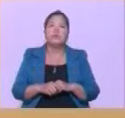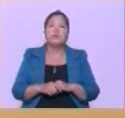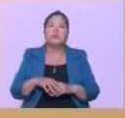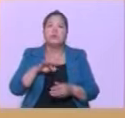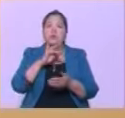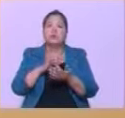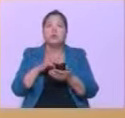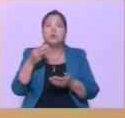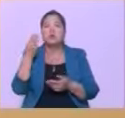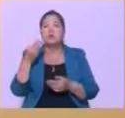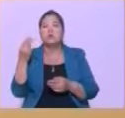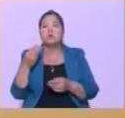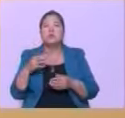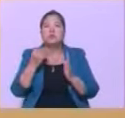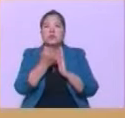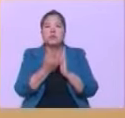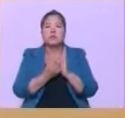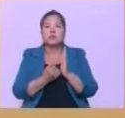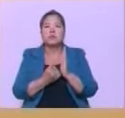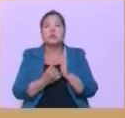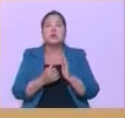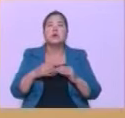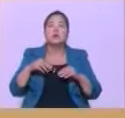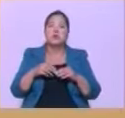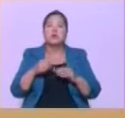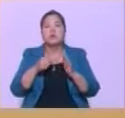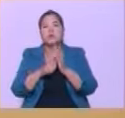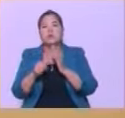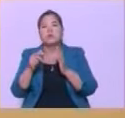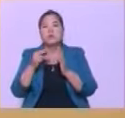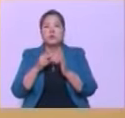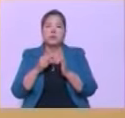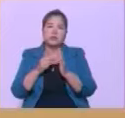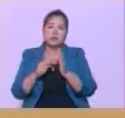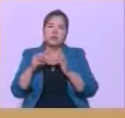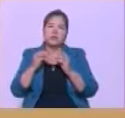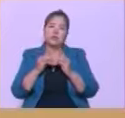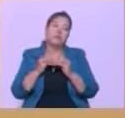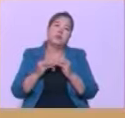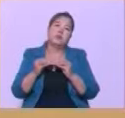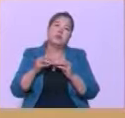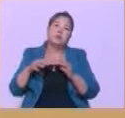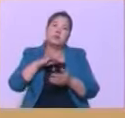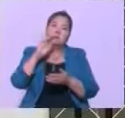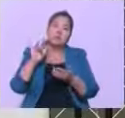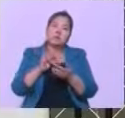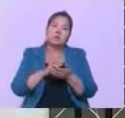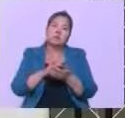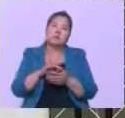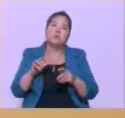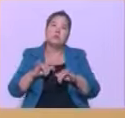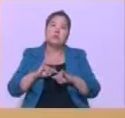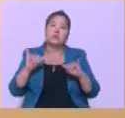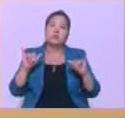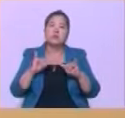городу Актау планируется, что образование будут получать порядка 67 тысяч школьников. Кроме того, в городе в связи с увеличением